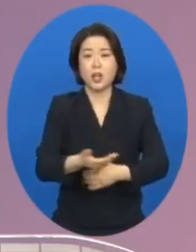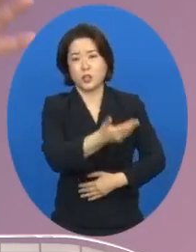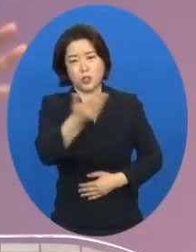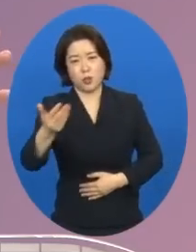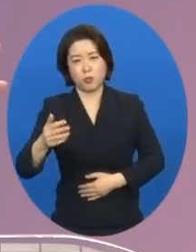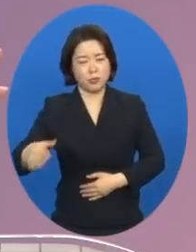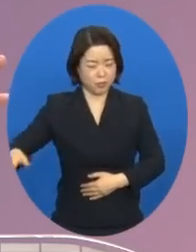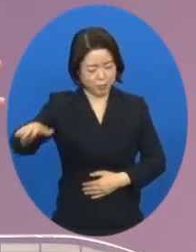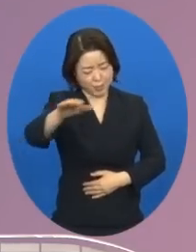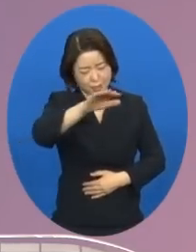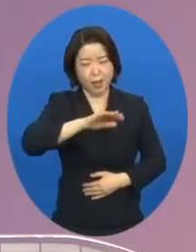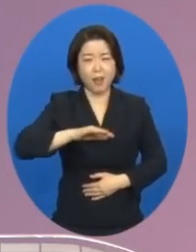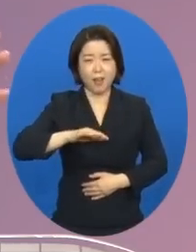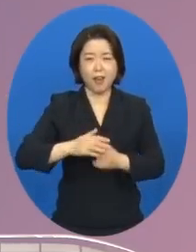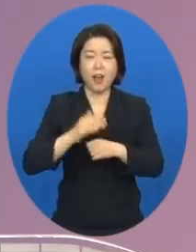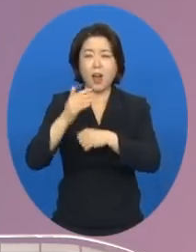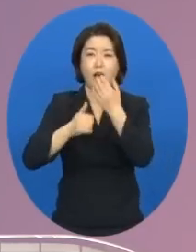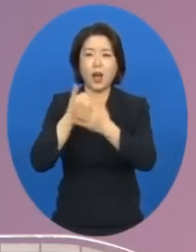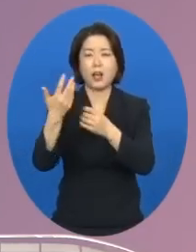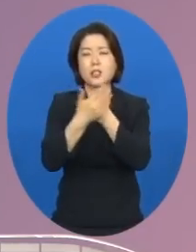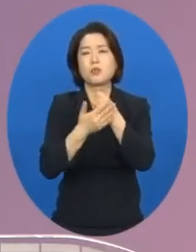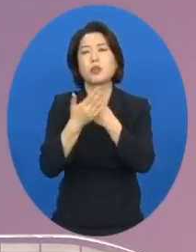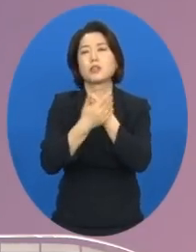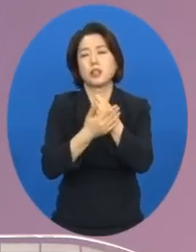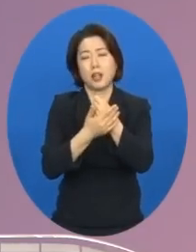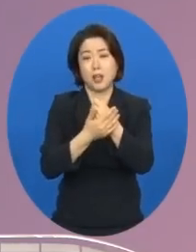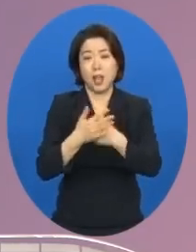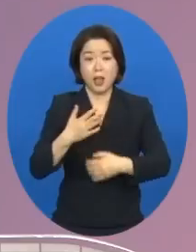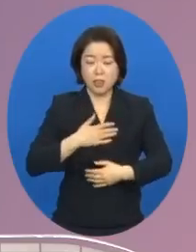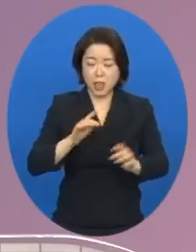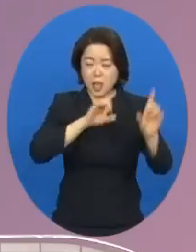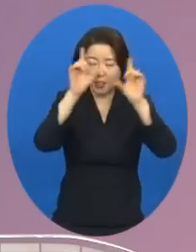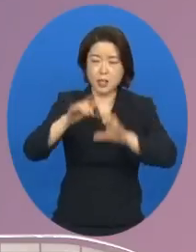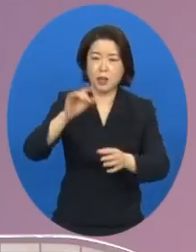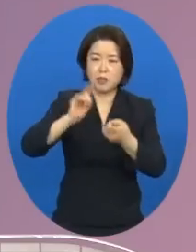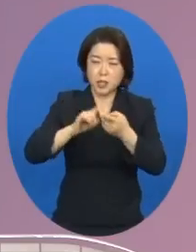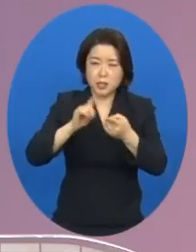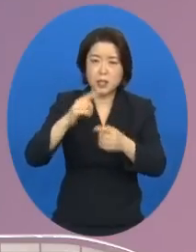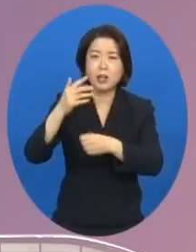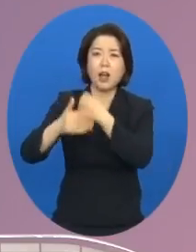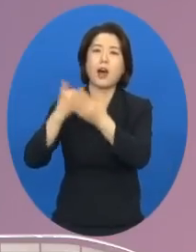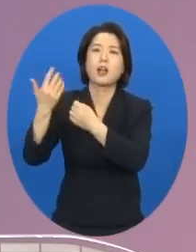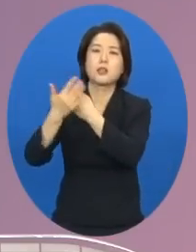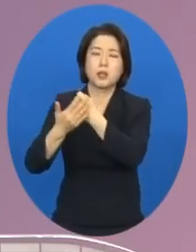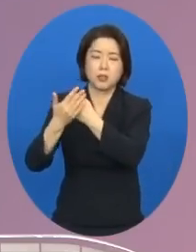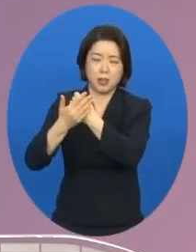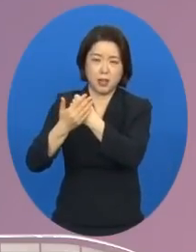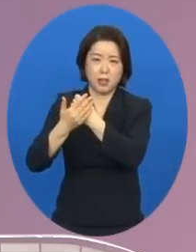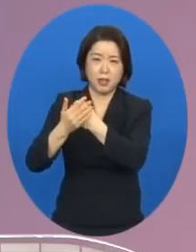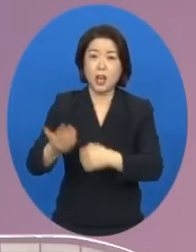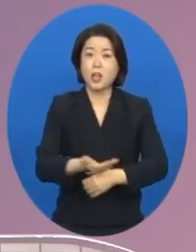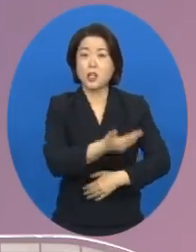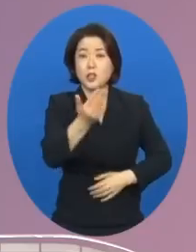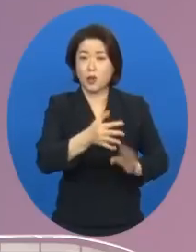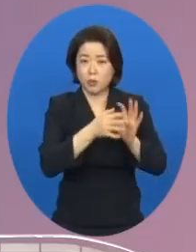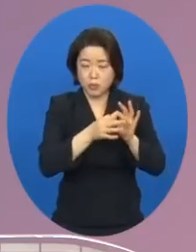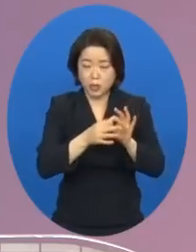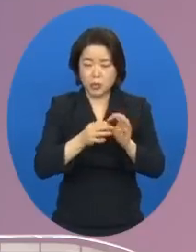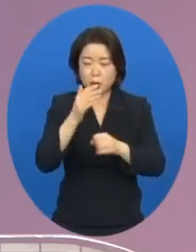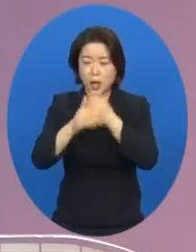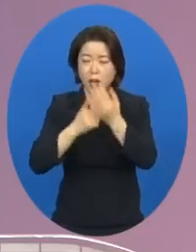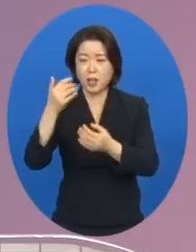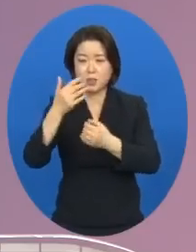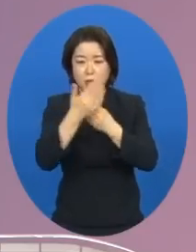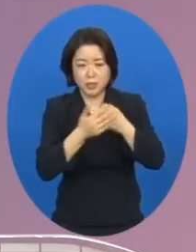여러분들도 다 하나님의 은혜구나. 우리의 삶 자체가 하나님의 은혜구나. 그리고 여러분을 통하여 하나님의 은혜가